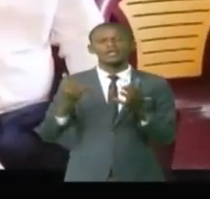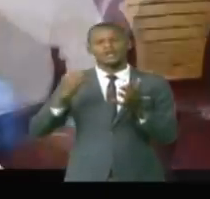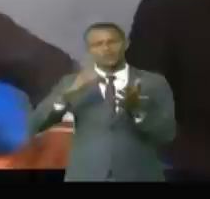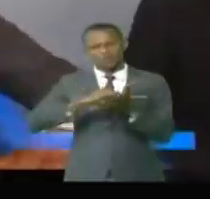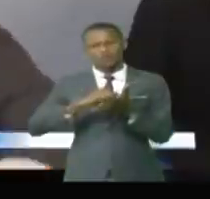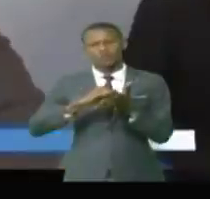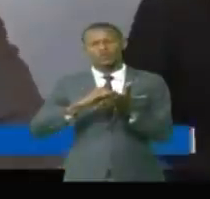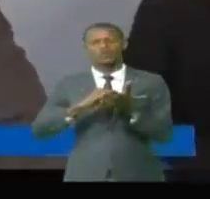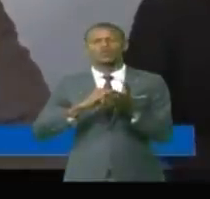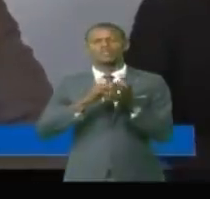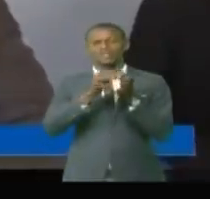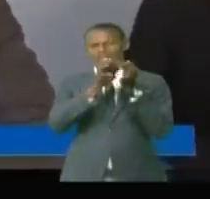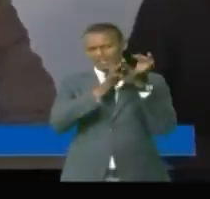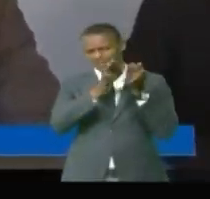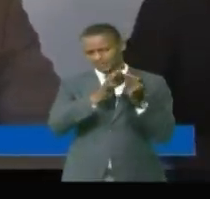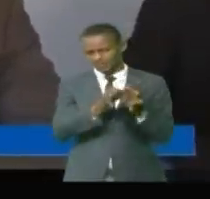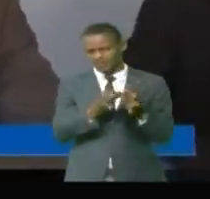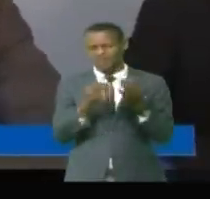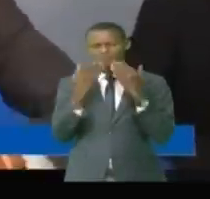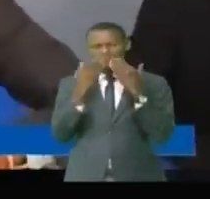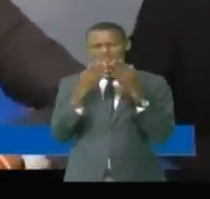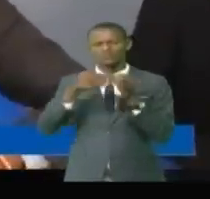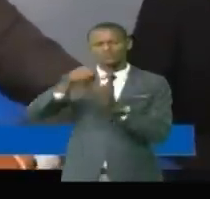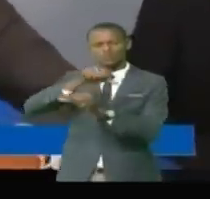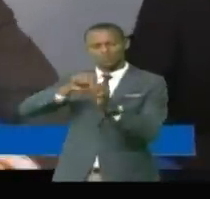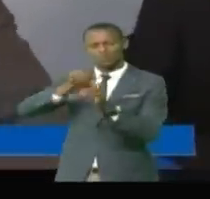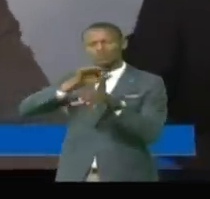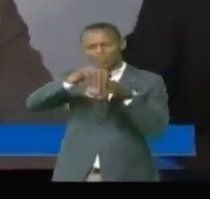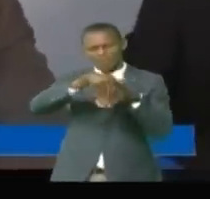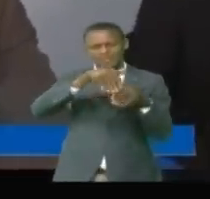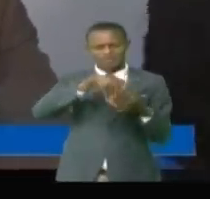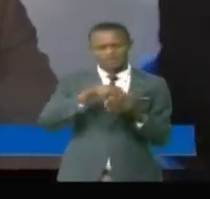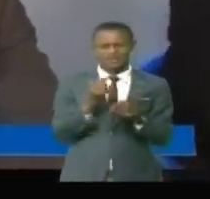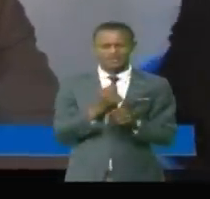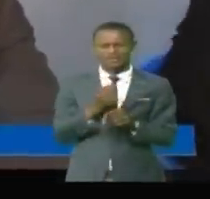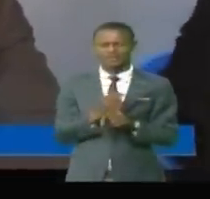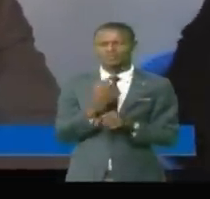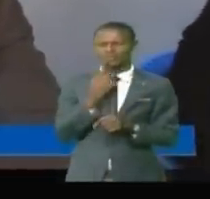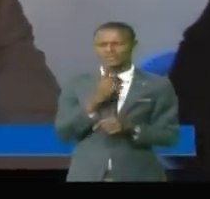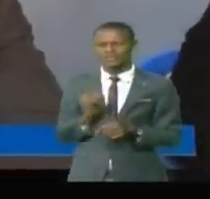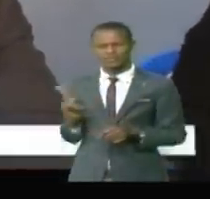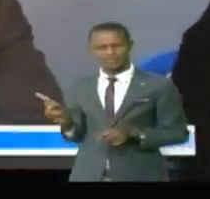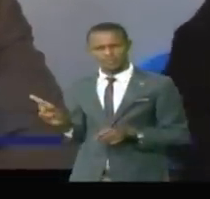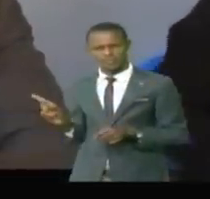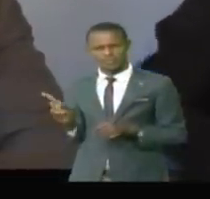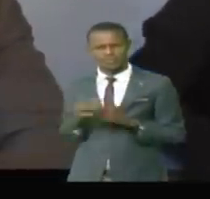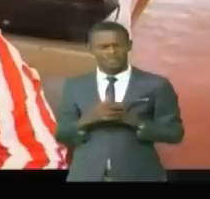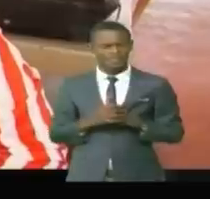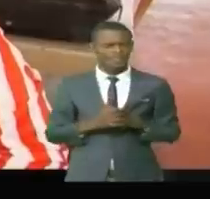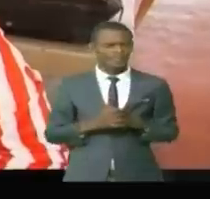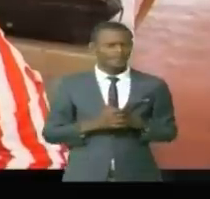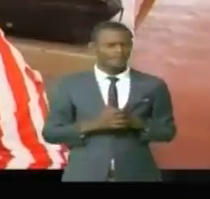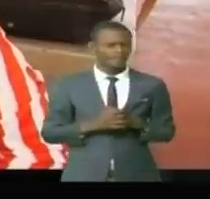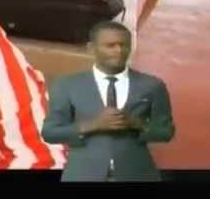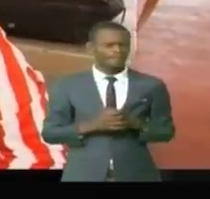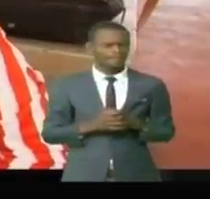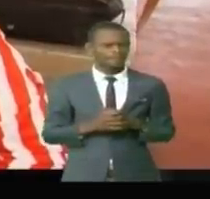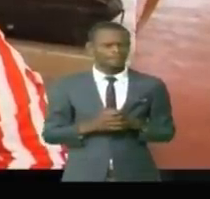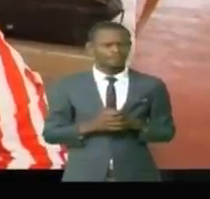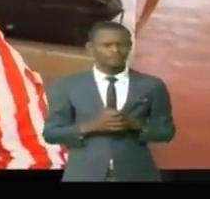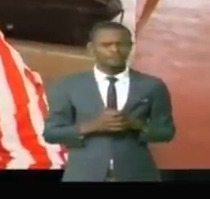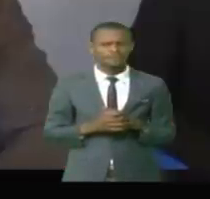travail. Il nous faudra donc saisir cette opportunité pour nous interroger sur